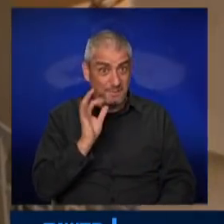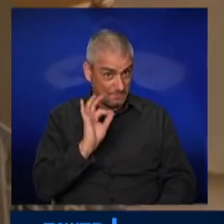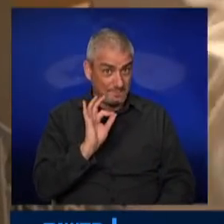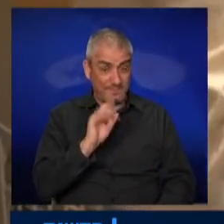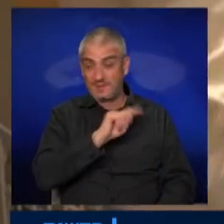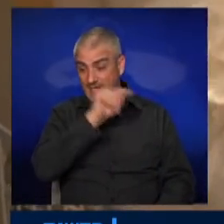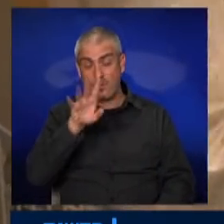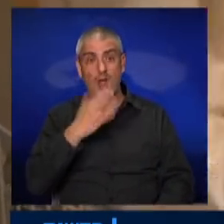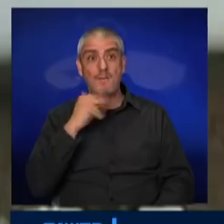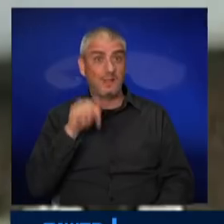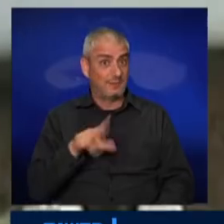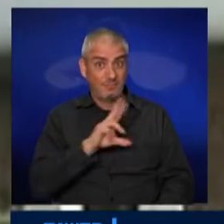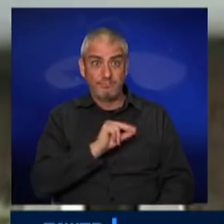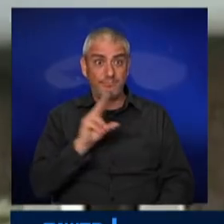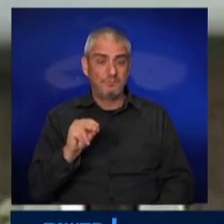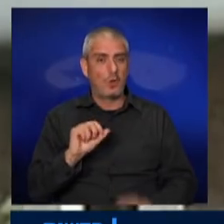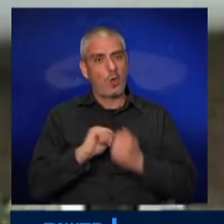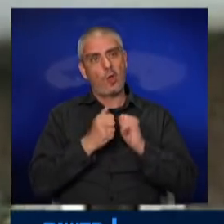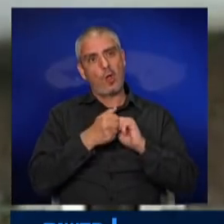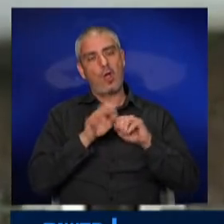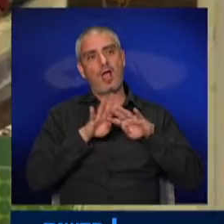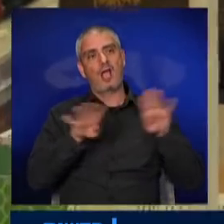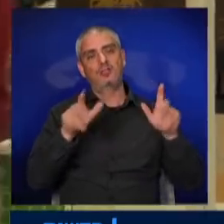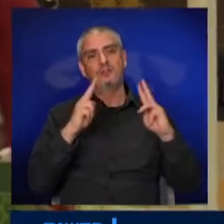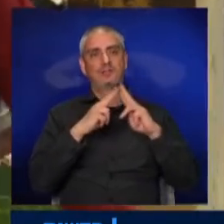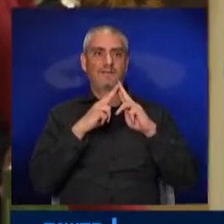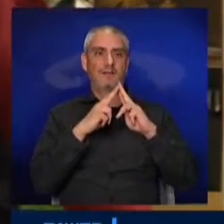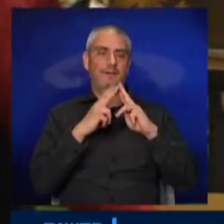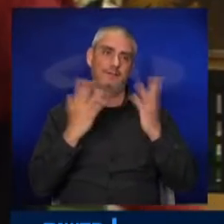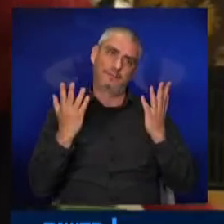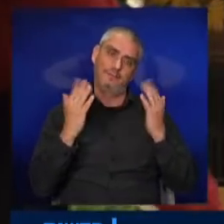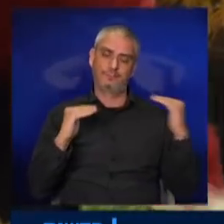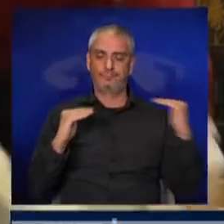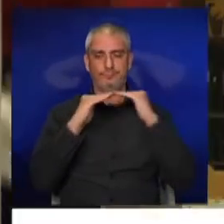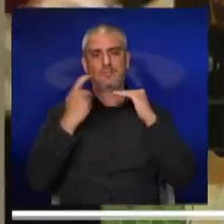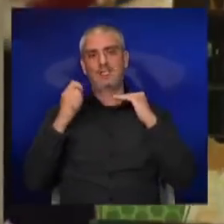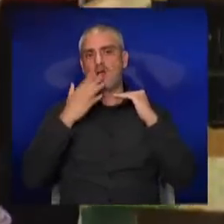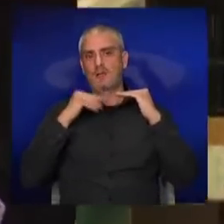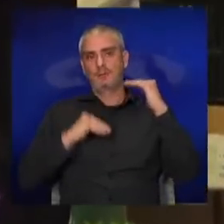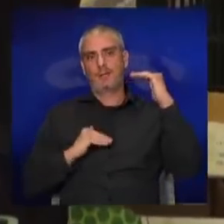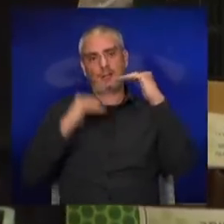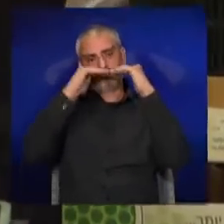יגיעו גם לישראל, או שהרשת הצרפתית תתיישר עם יוקר המחיה בארץ?